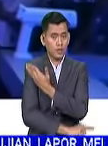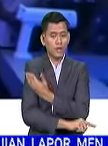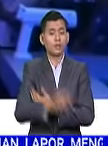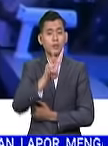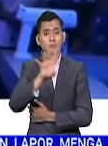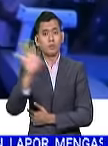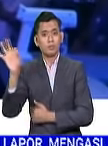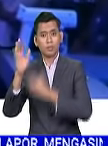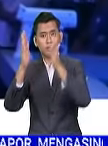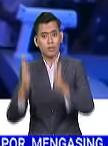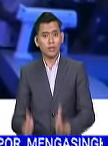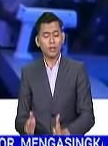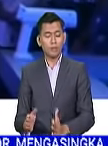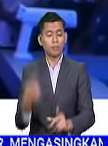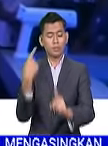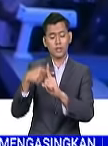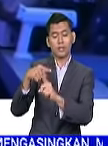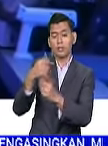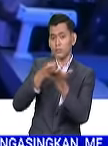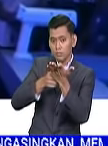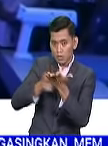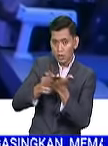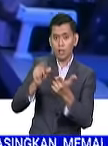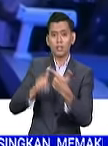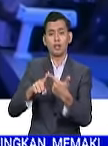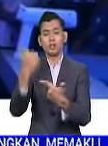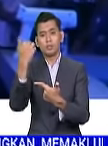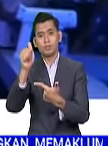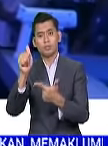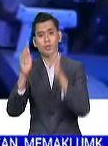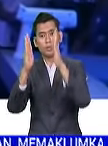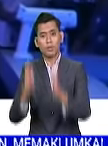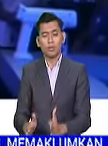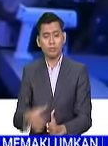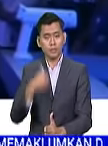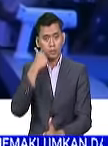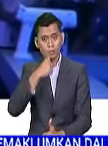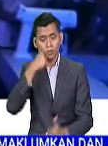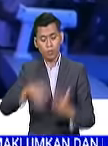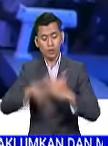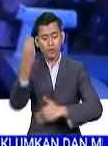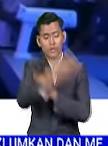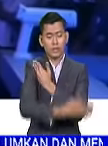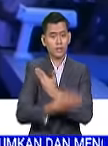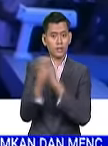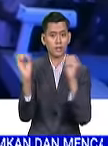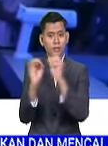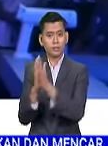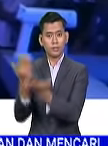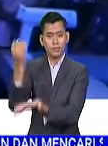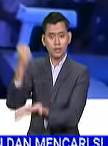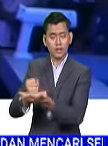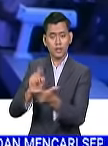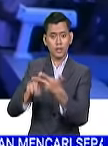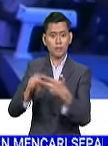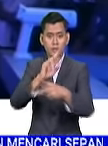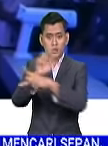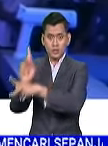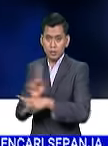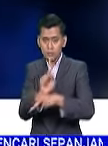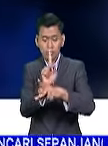individu positif dadah dan 10 wanita warga asing tanpa dokumen perjalanan yang sah serta seorang penjaga premis. Serbuan